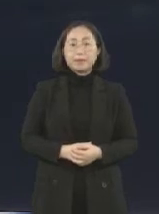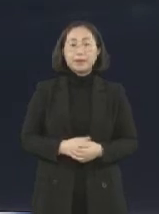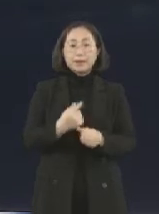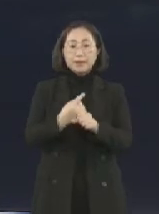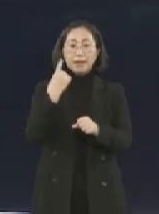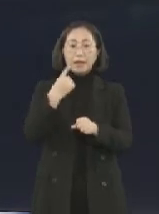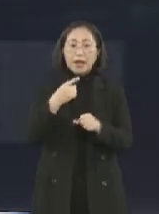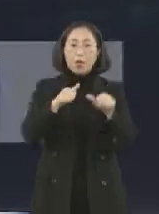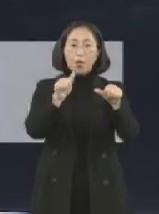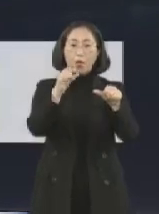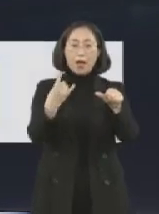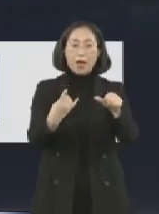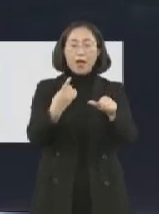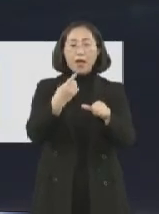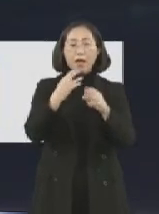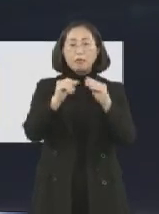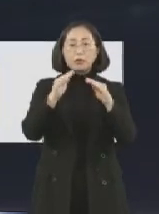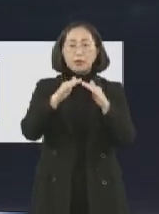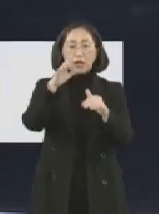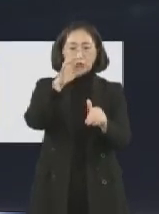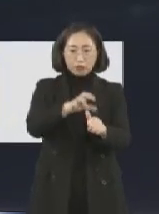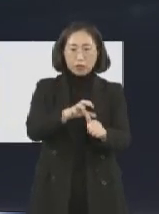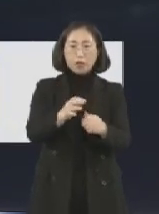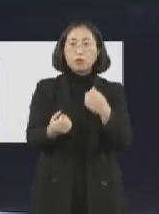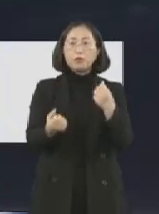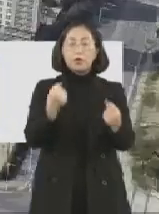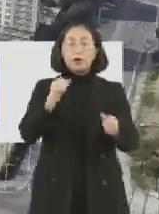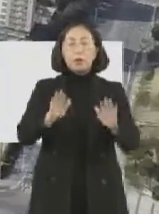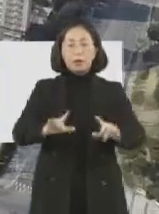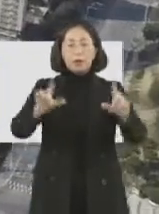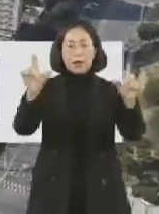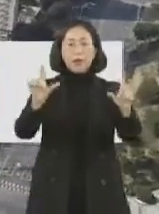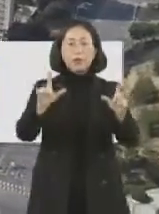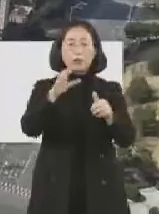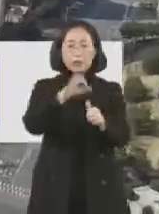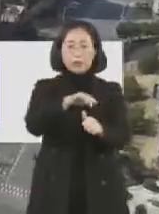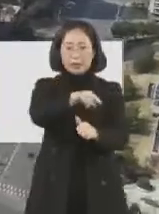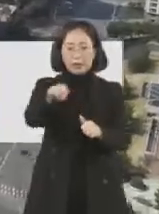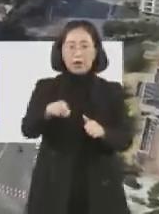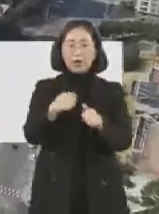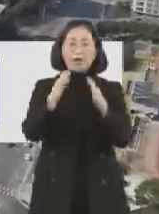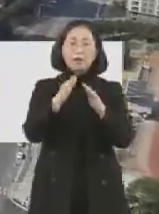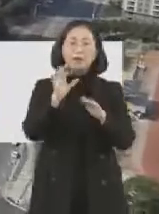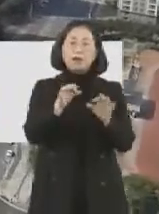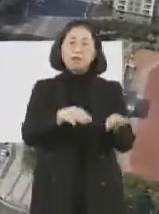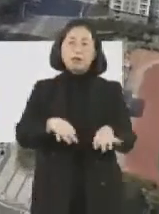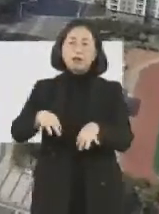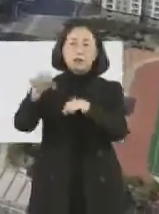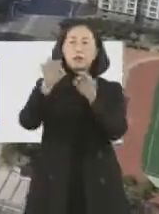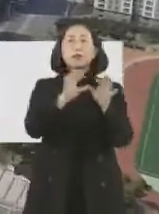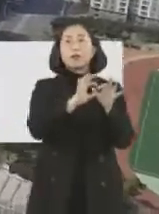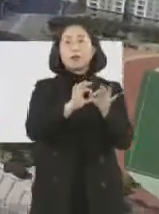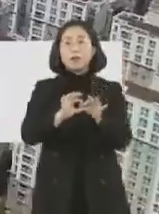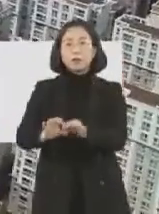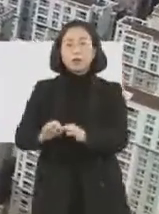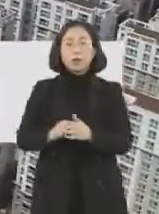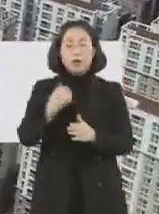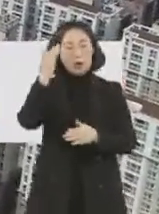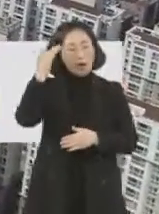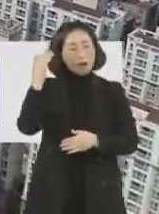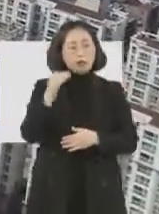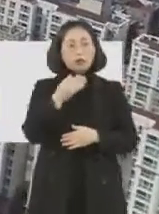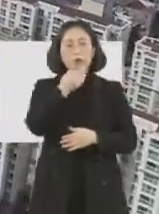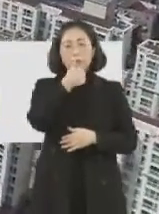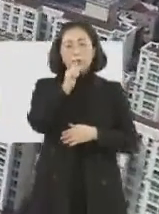지난해 다섯 차례 부동산 규제 대책에도 불구하고 올해도 빚에 지역을 중심으로 집값 상승세가 이어지고 있습니다 한국